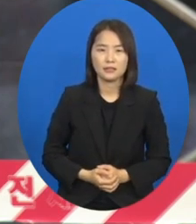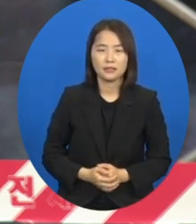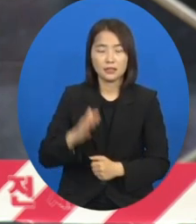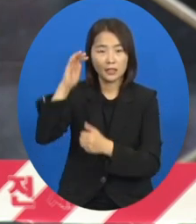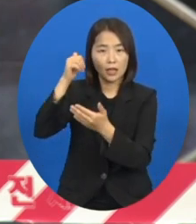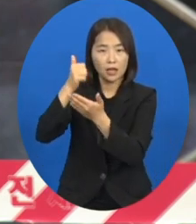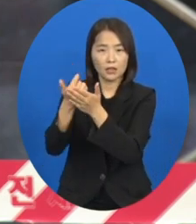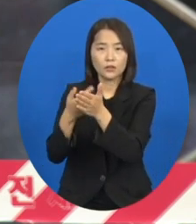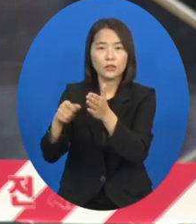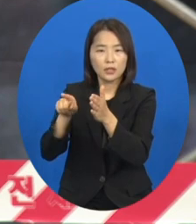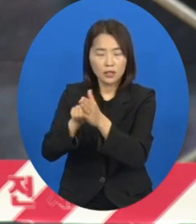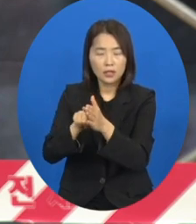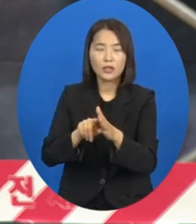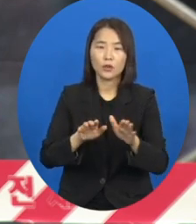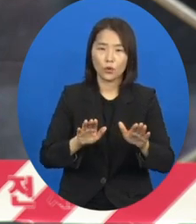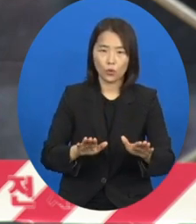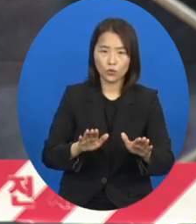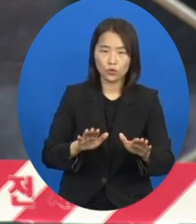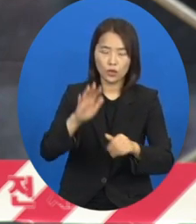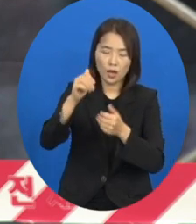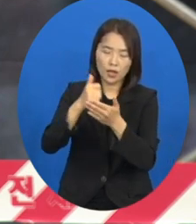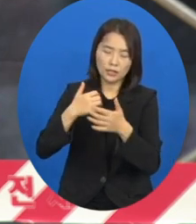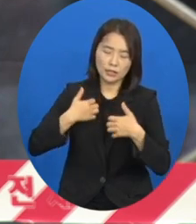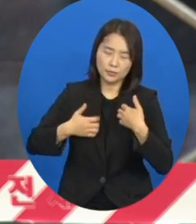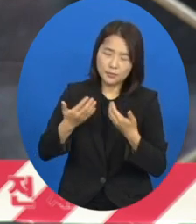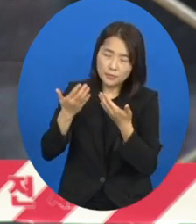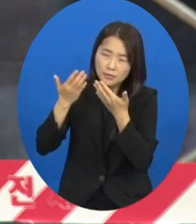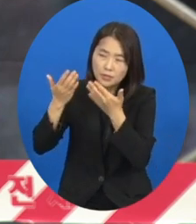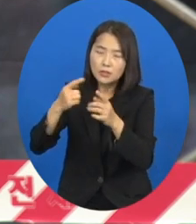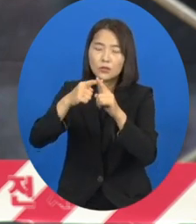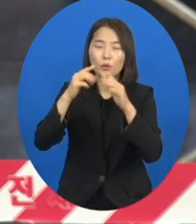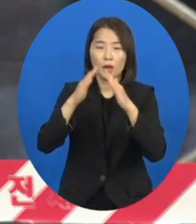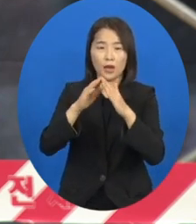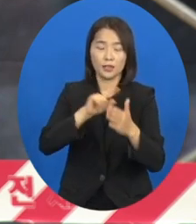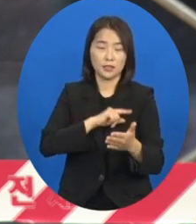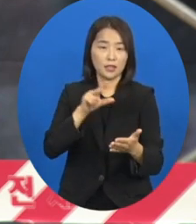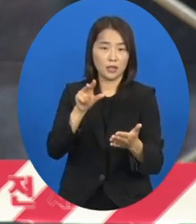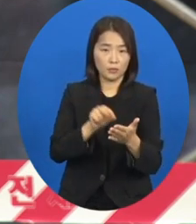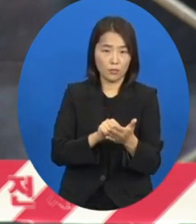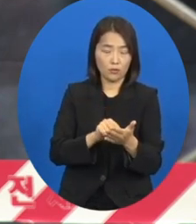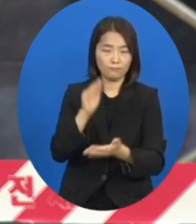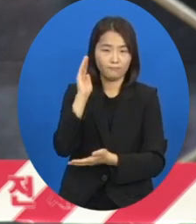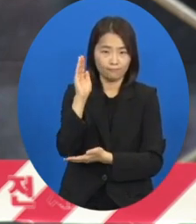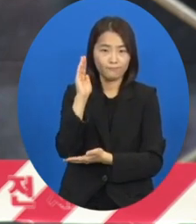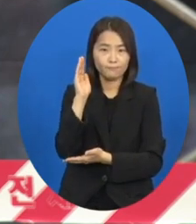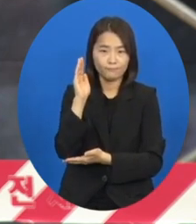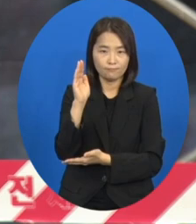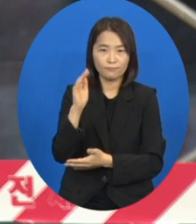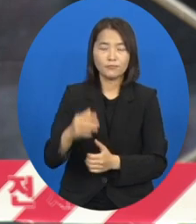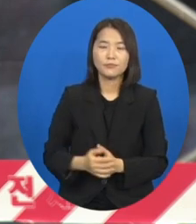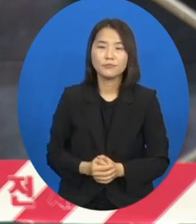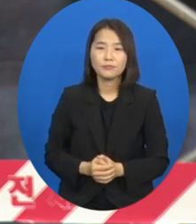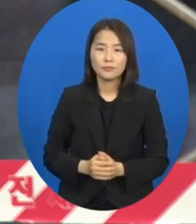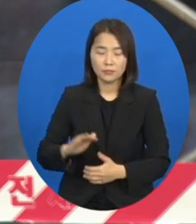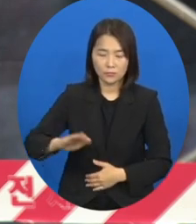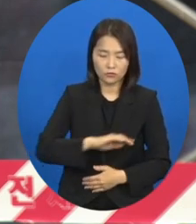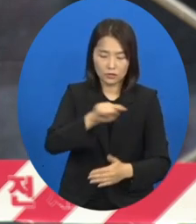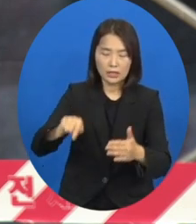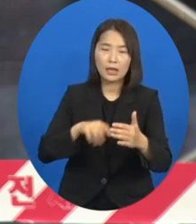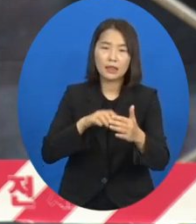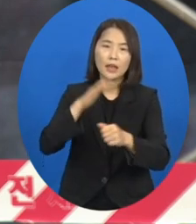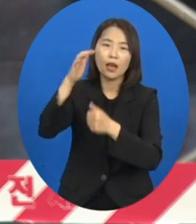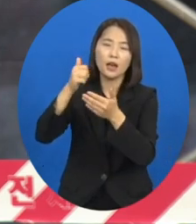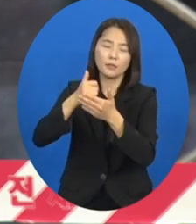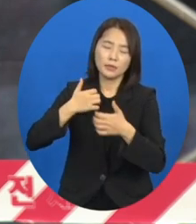하나님을 위해서 오늘 하나님을 기쁘시게 하는 교회라는 제목으로 말씀을 나누고 있습니다. 우리 가운데